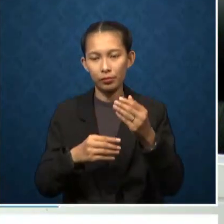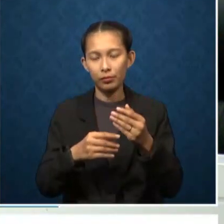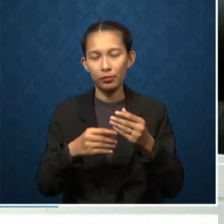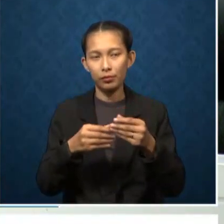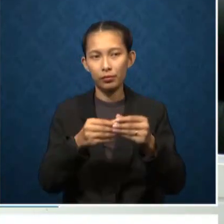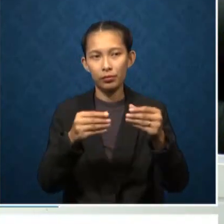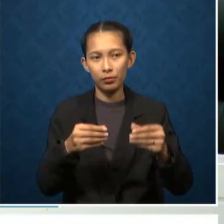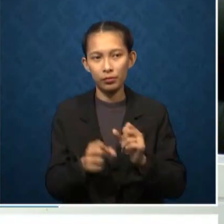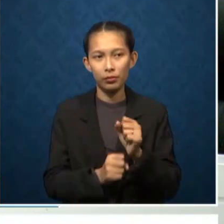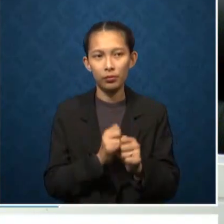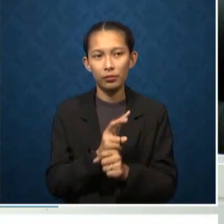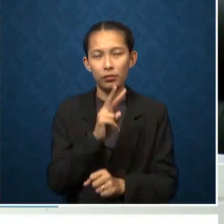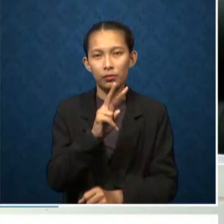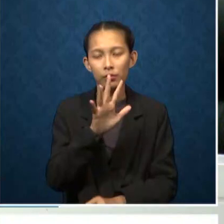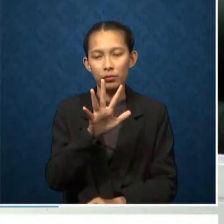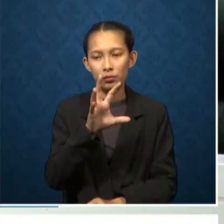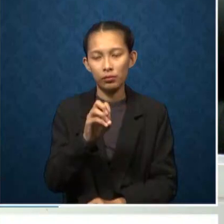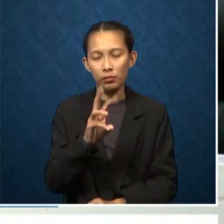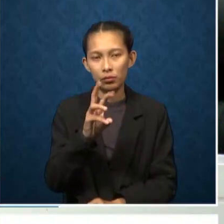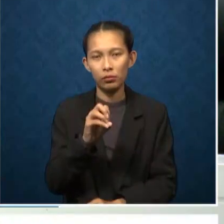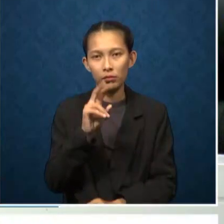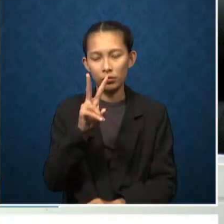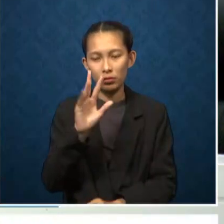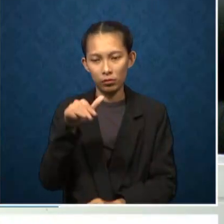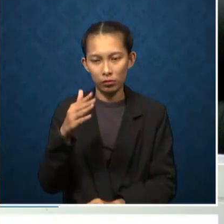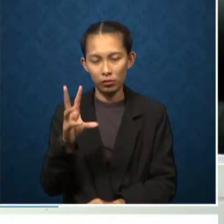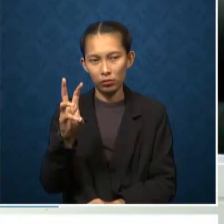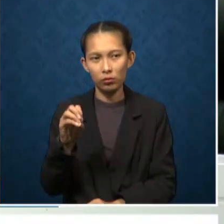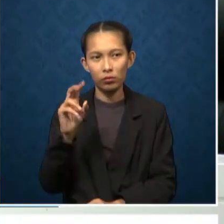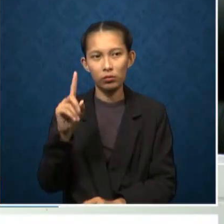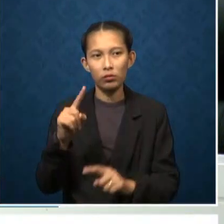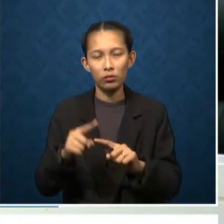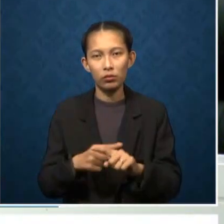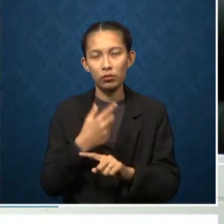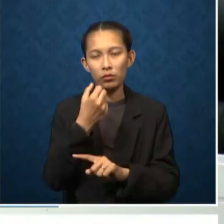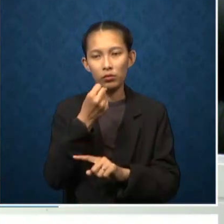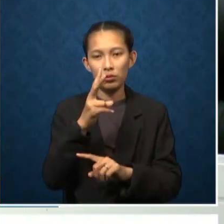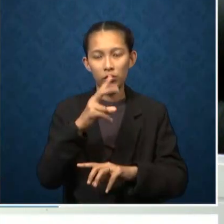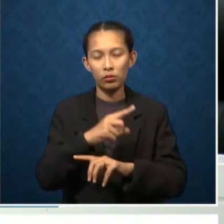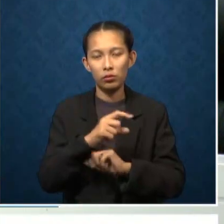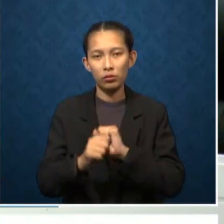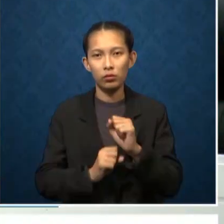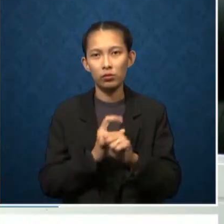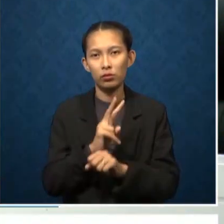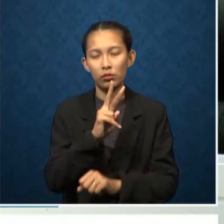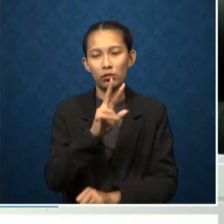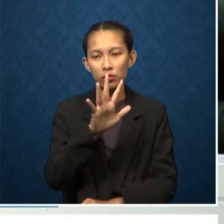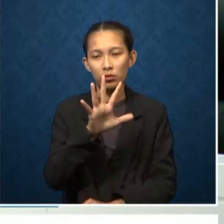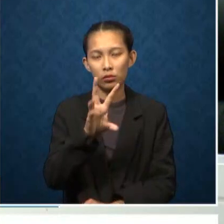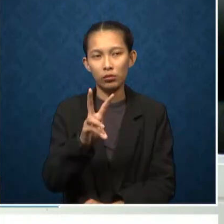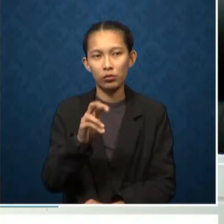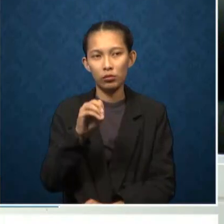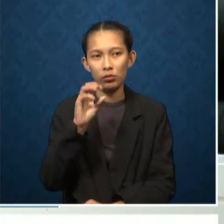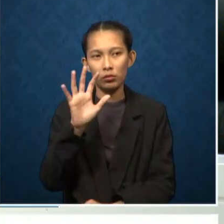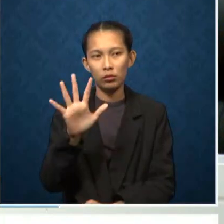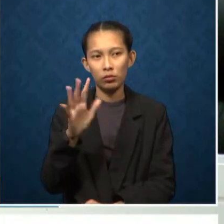ปี2562และ2563เมื่อเดือนธันวาคม2565นะคะซึ่งจะขอนำ